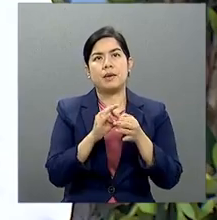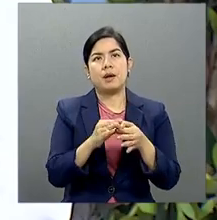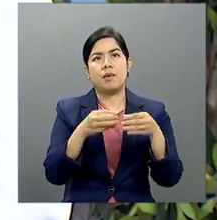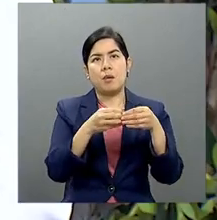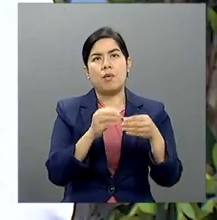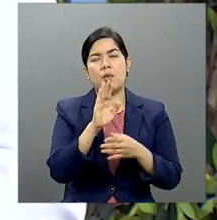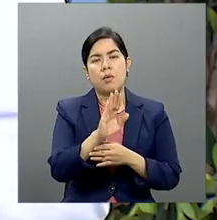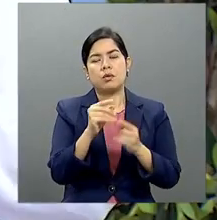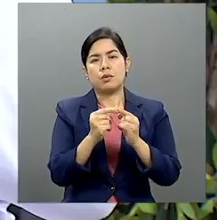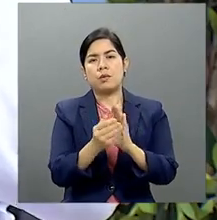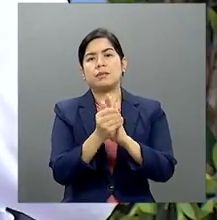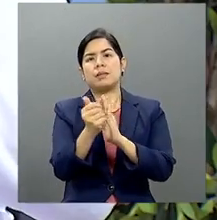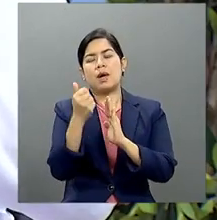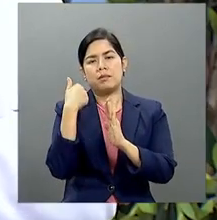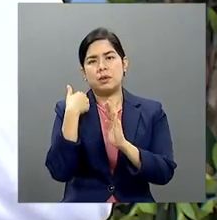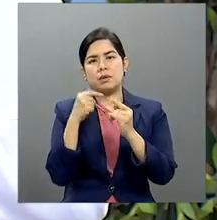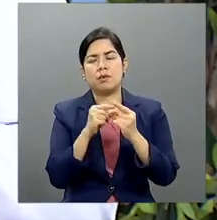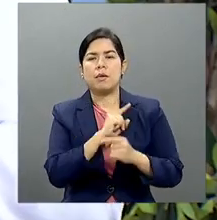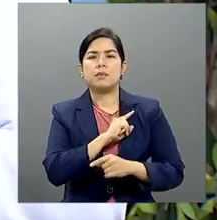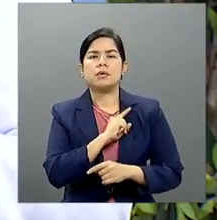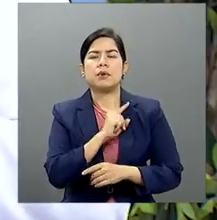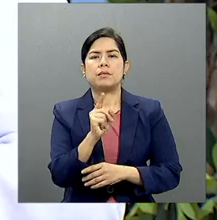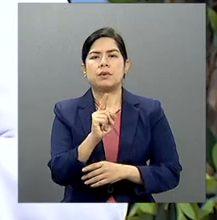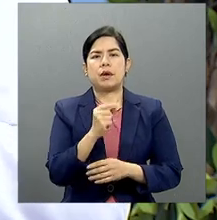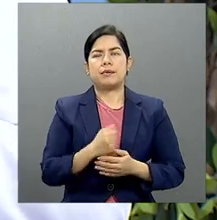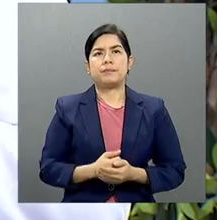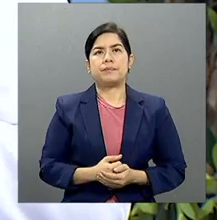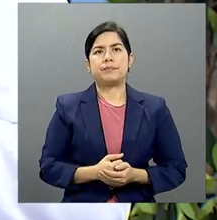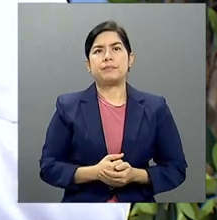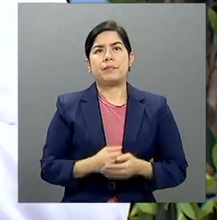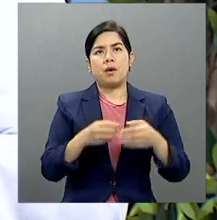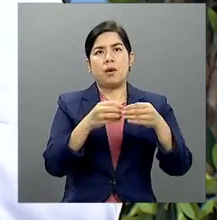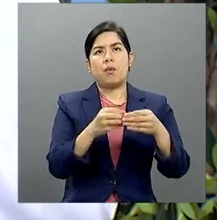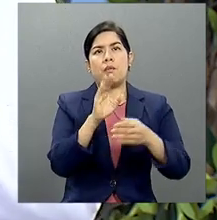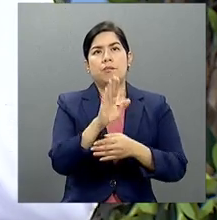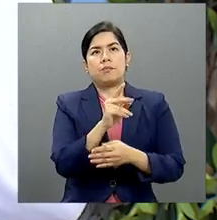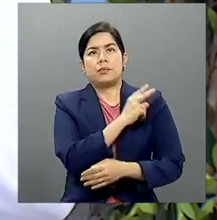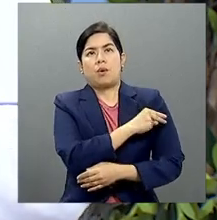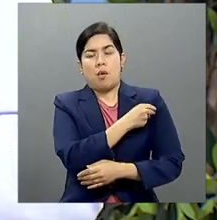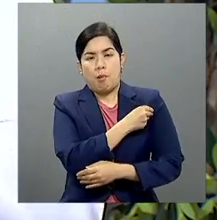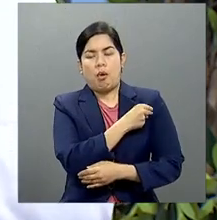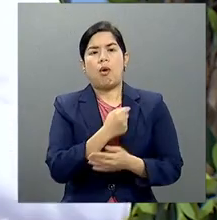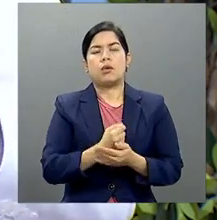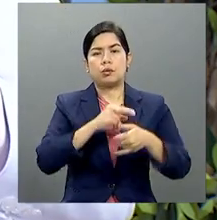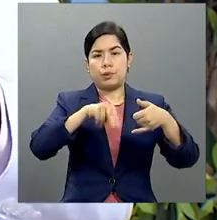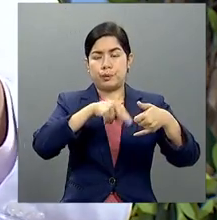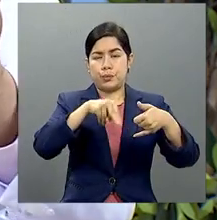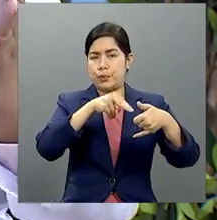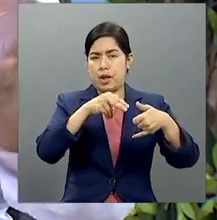าจะดูแลยังไงบ้างคะ แพทย์ไม่สามารถที่จะดูแลคนไข้ได้แล้วจะทำให้คนไข้เนี่ยสามารถที่จ